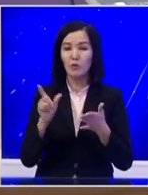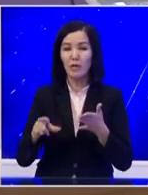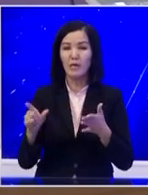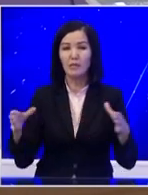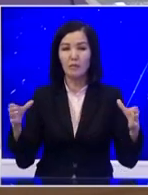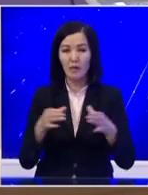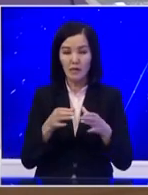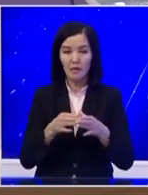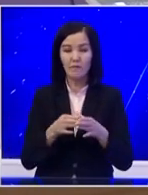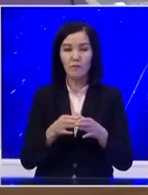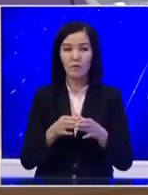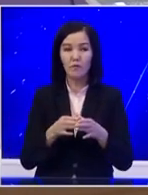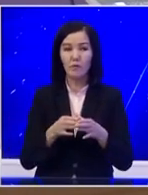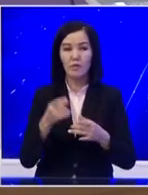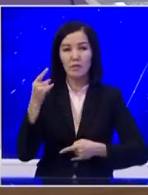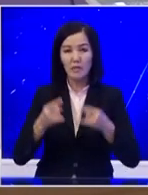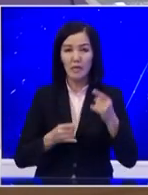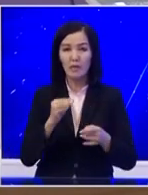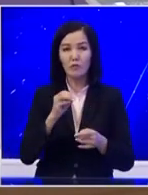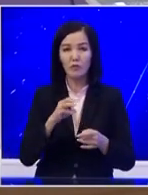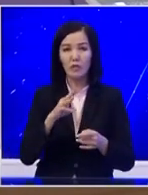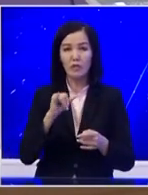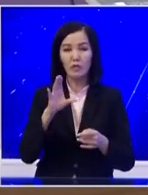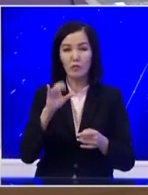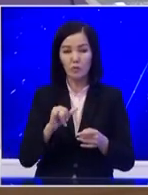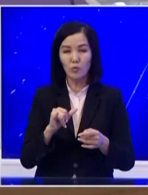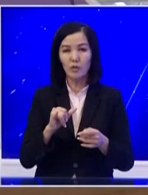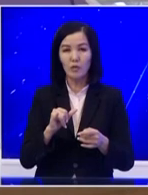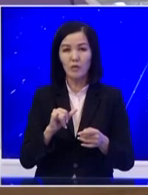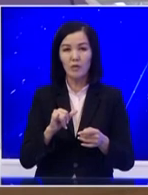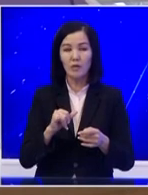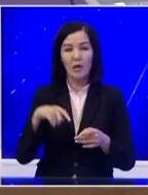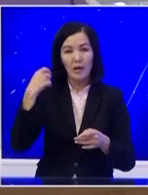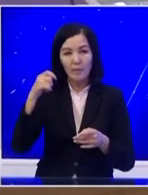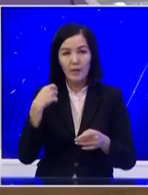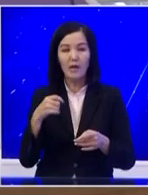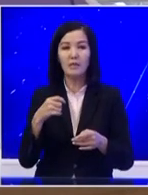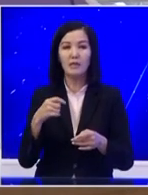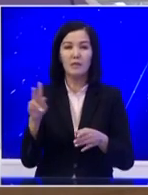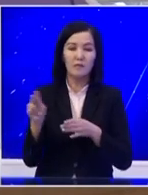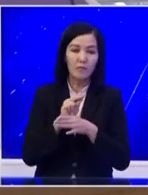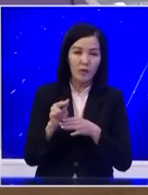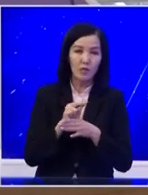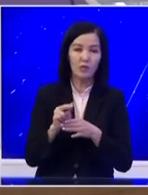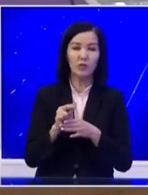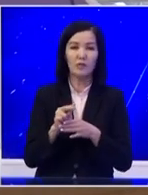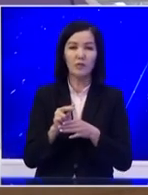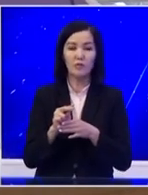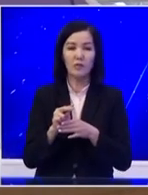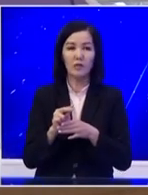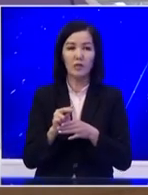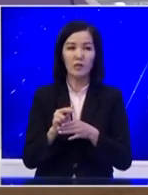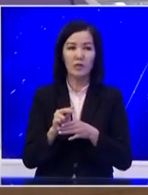непосредственно нашему телеканалу, коллективу телеканала ЖТСУ. Это операторы, звукорежиссеры,